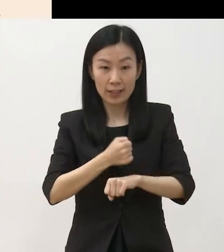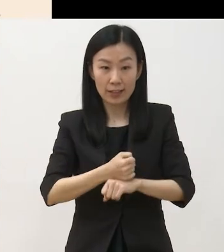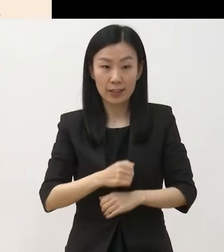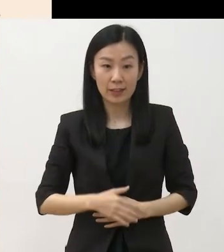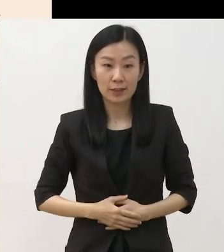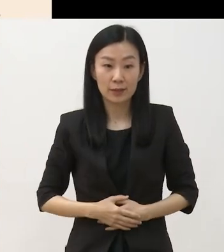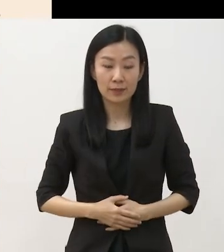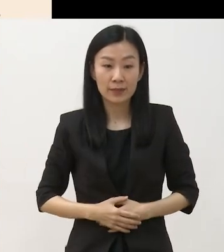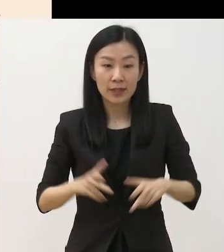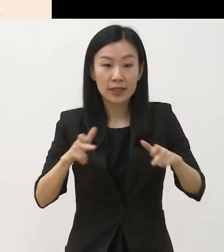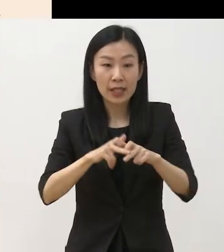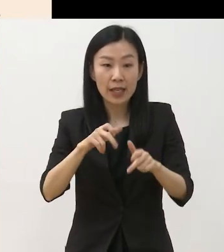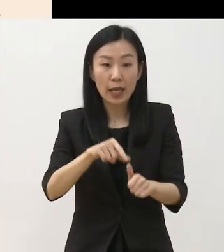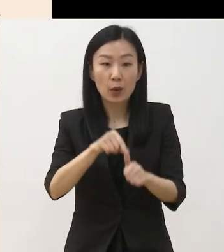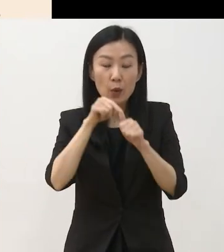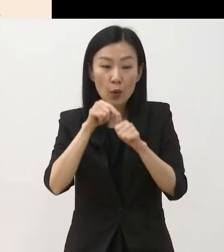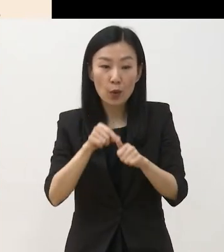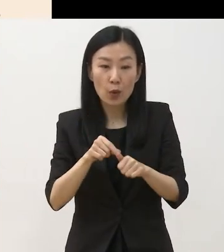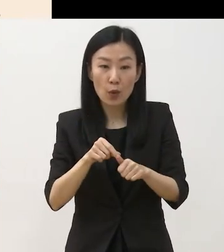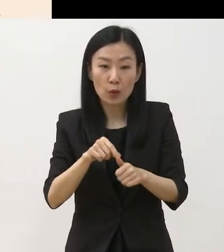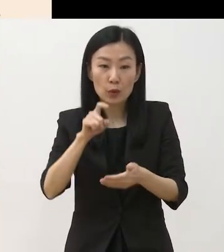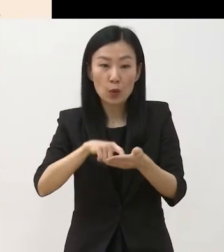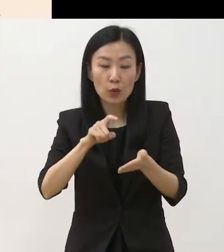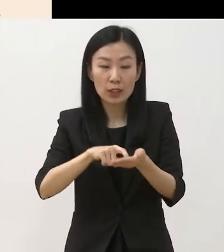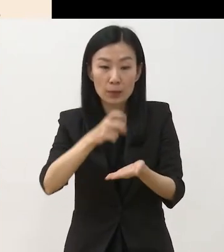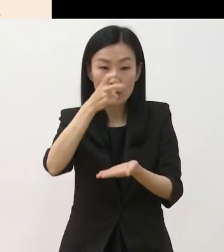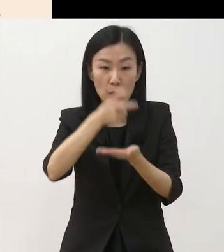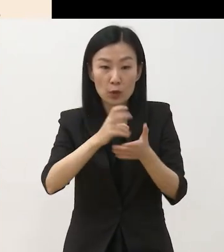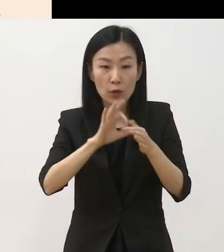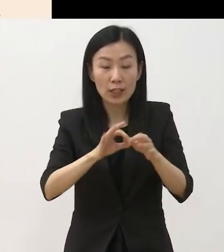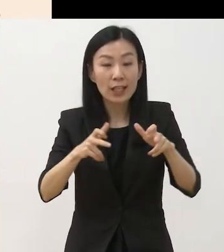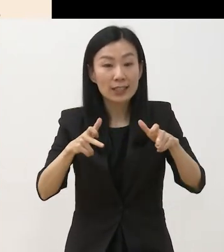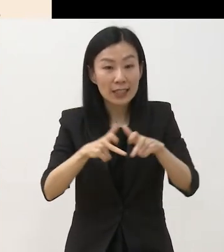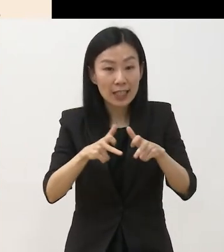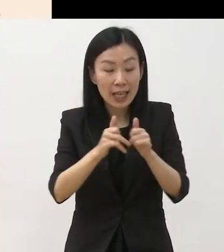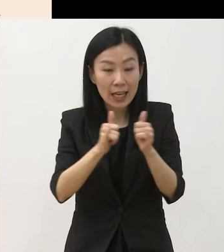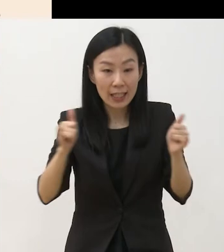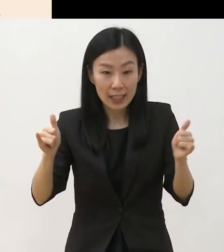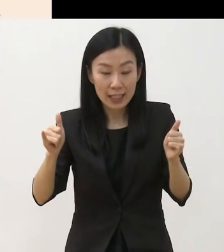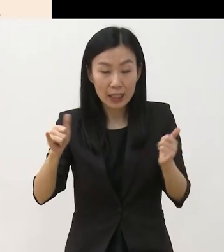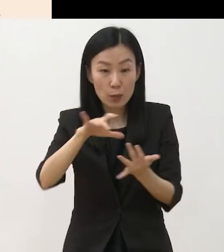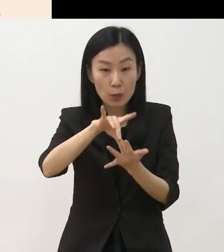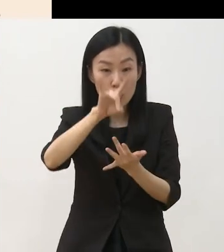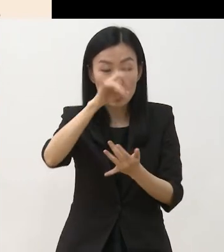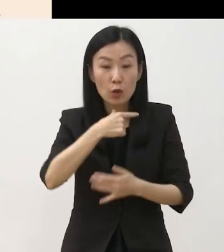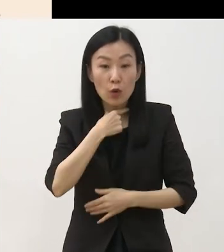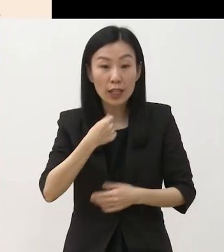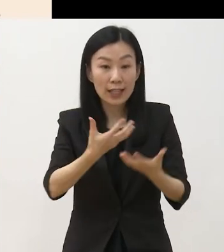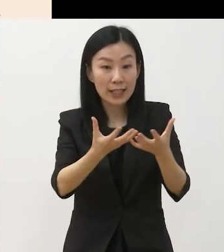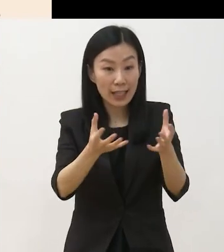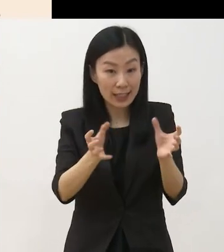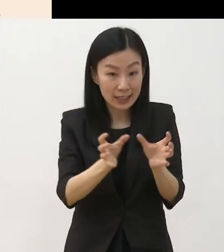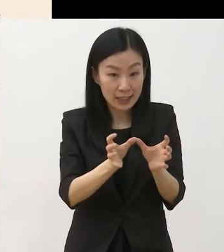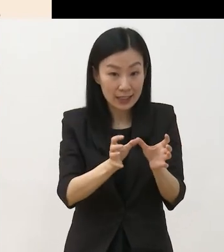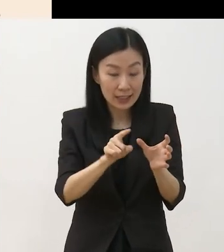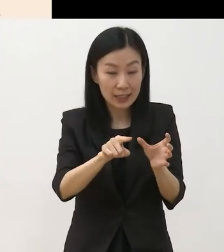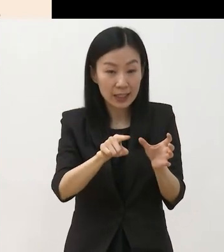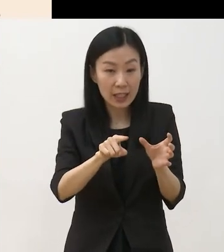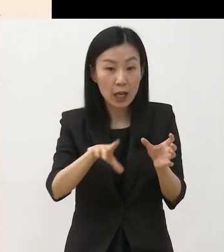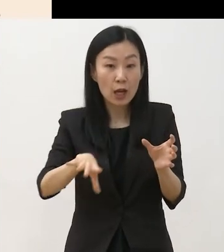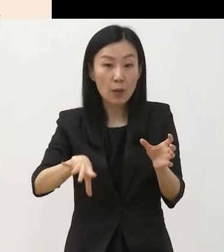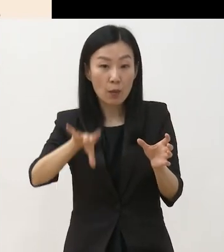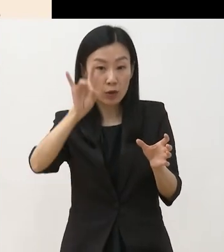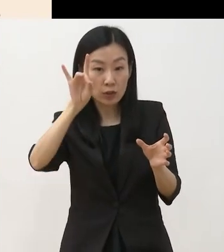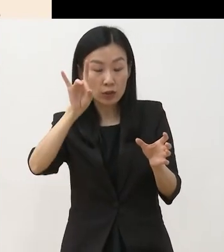및 직업재활법에 의거해서 장애인을 연수단원으로 채용하고자 하는 단체에 우선적으로